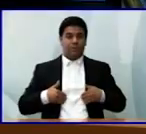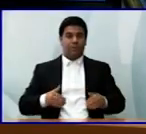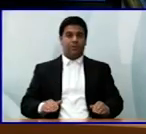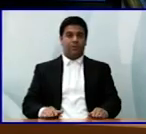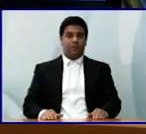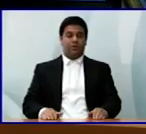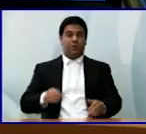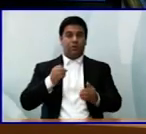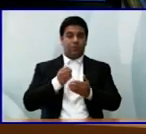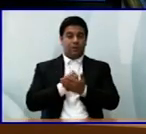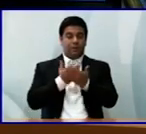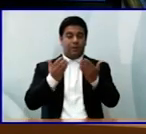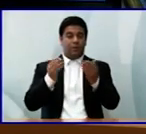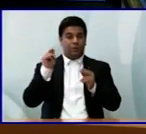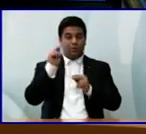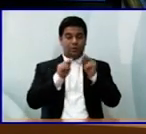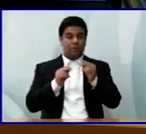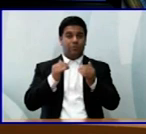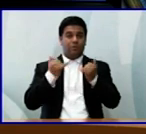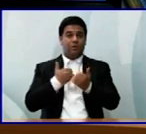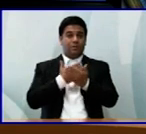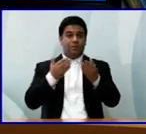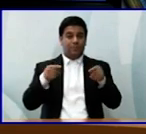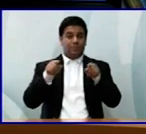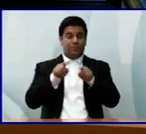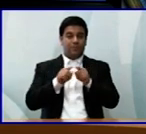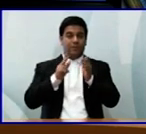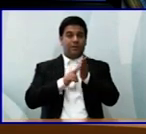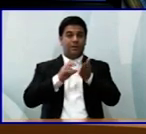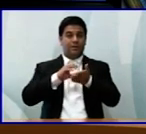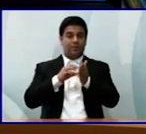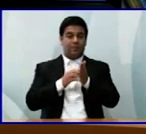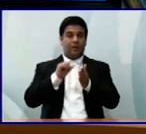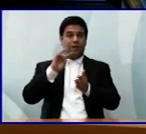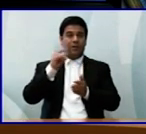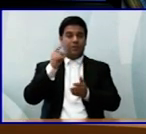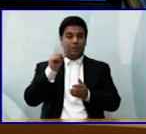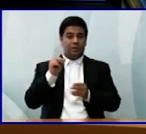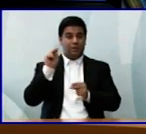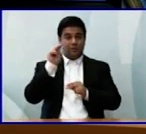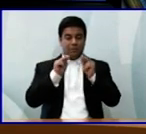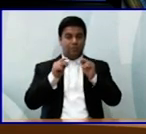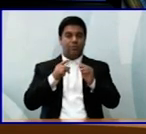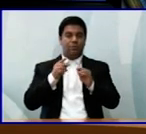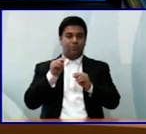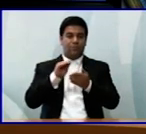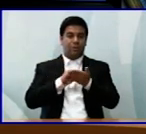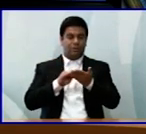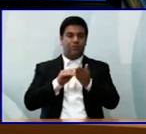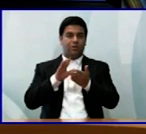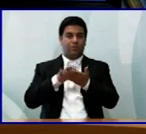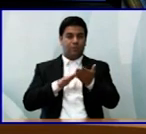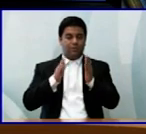Assalomu alaykum, hurmatli o'quvchilar. Mana biz siz bilan 8-sinf algebra dasturini takrorlashni davom